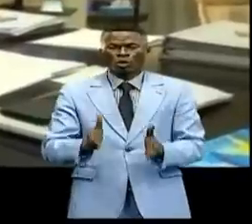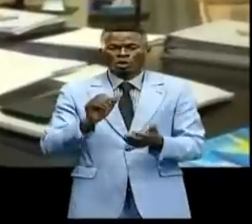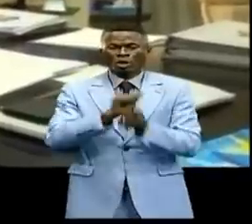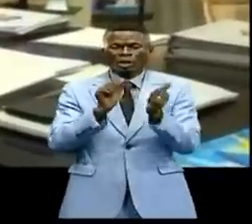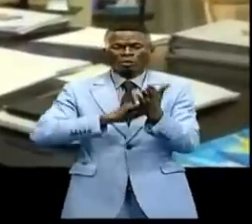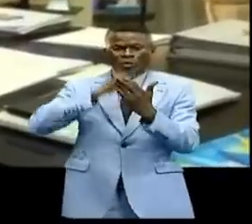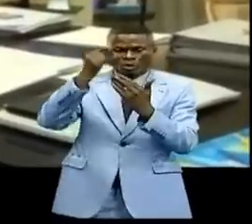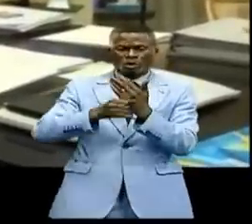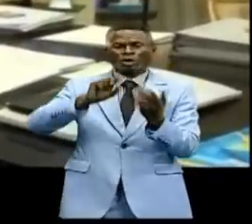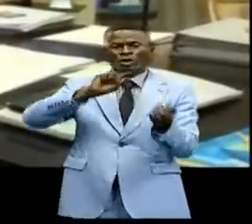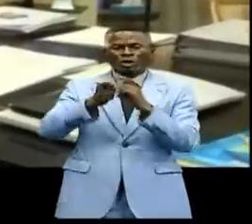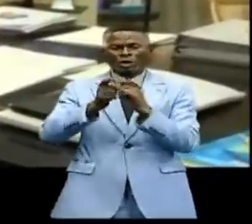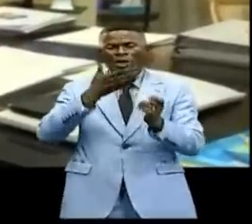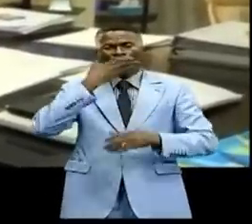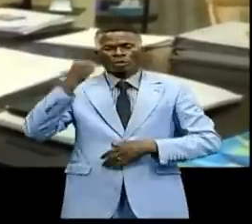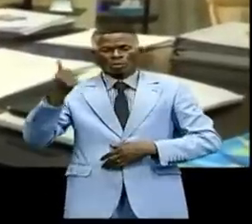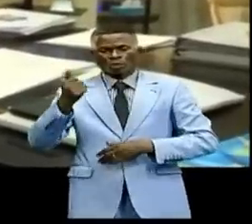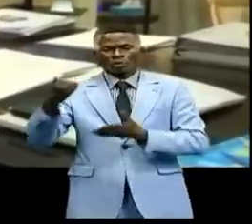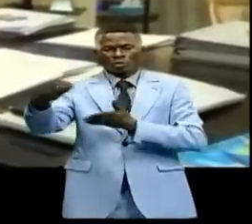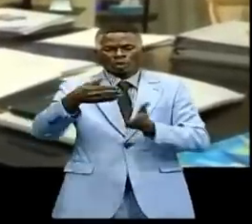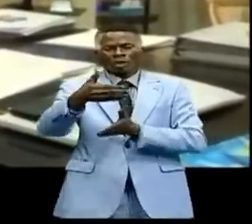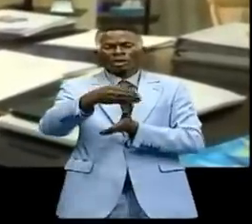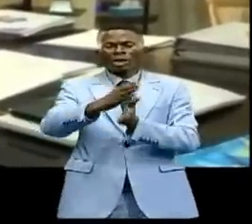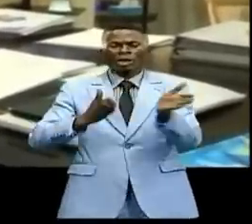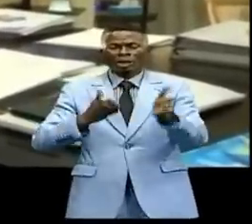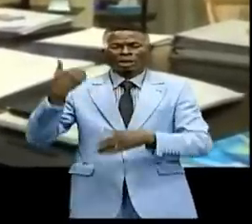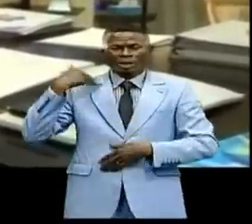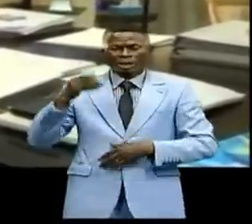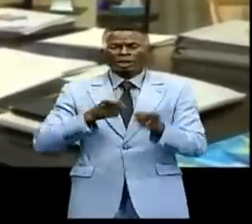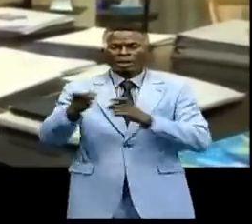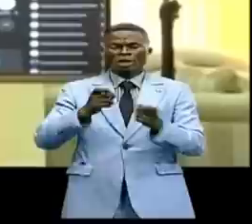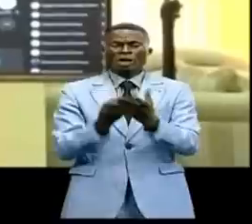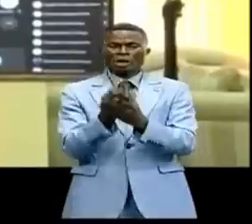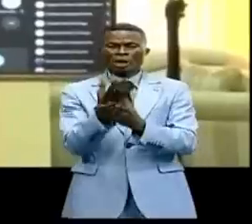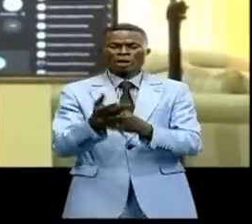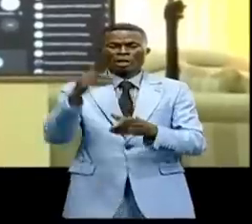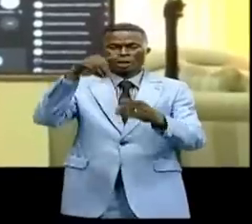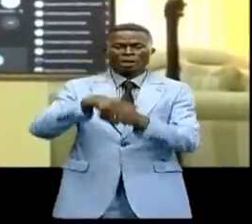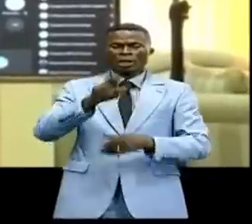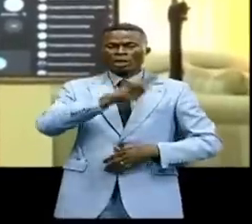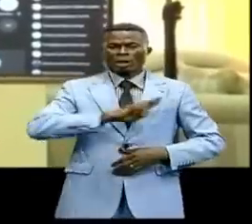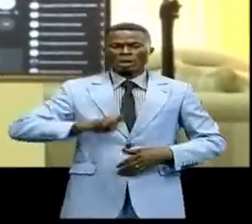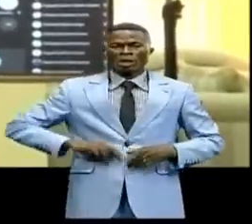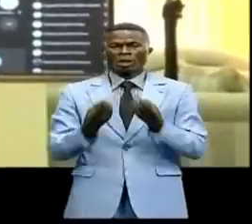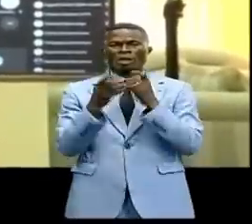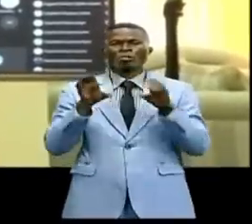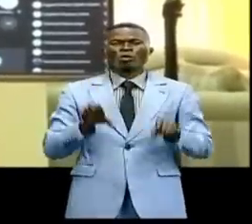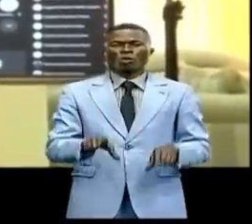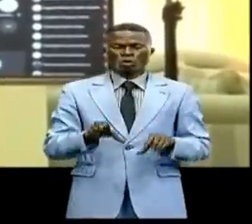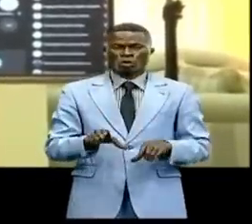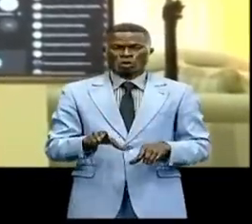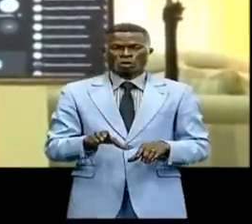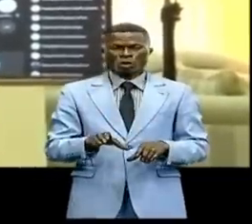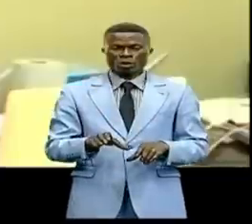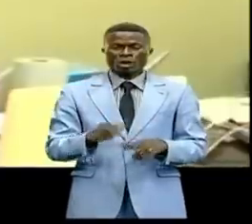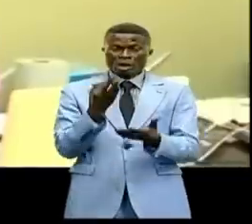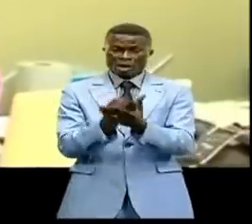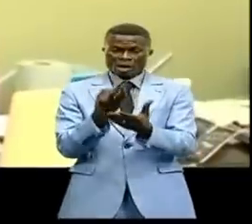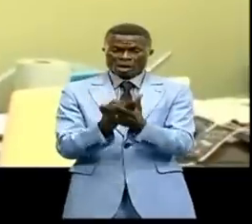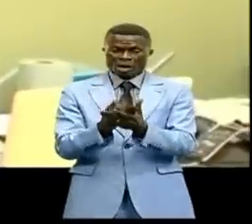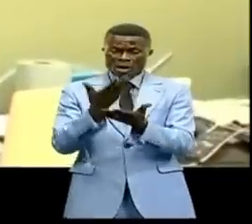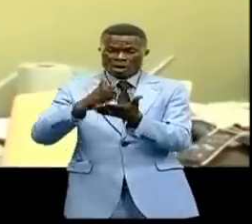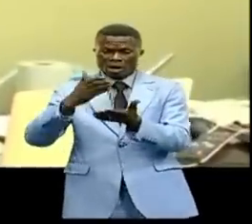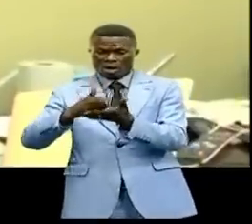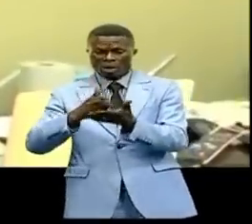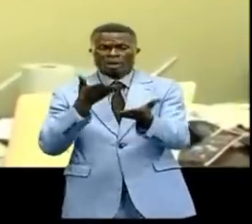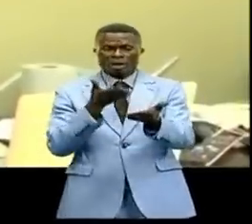projet d'amélioration du recouvrement des recettes et de la gestion des dépenses en République démocratique du Congo. Ces financements sont répartis de